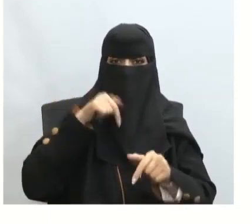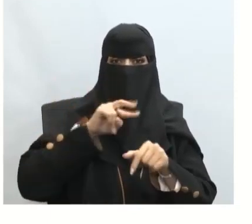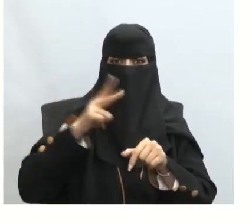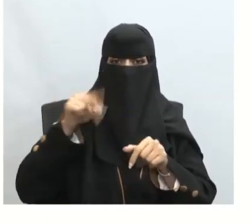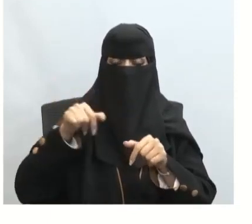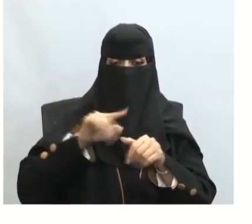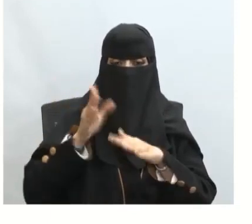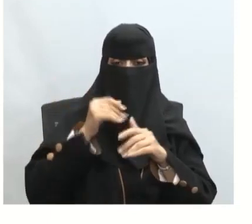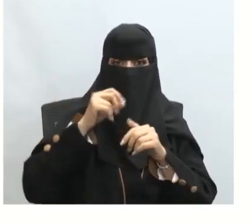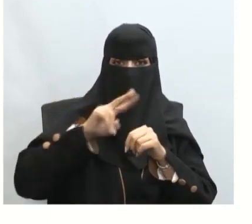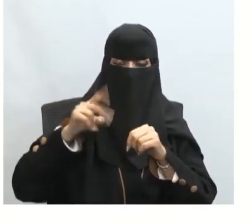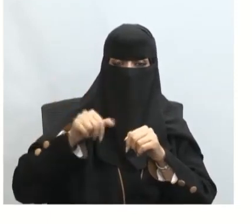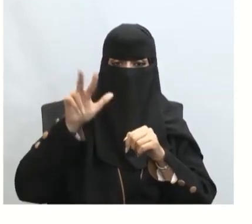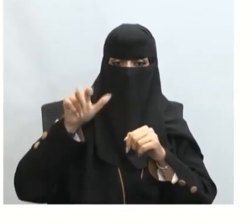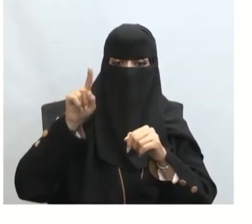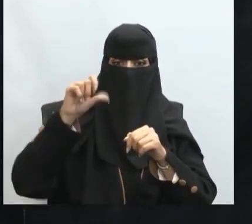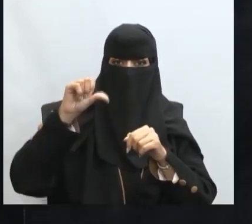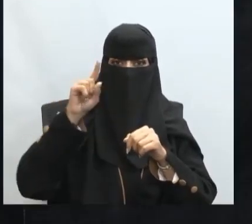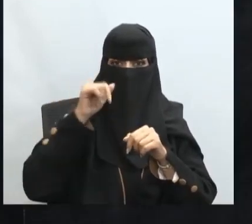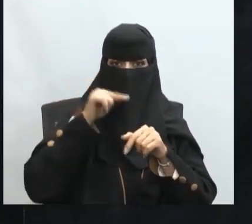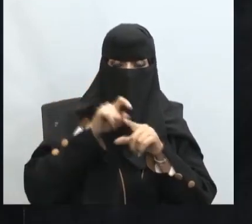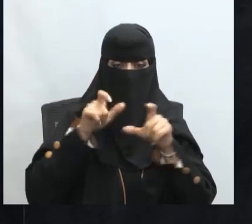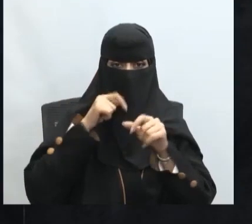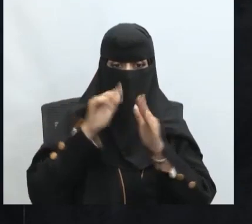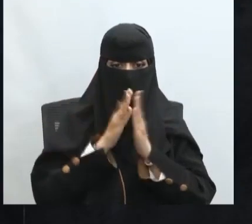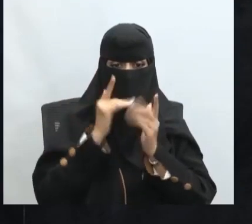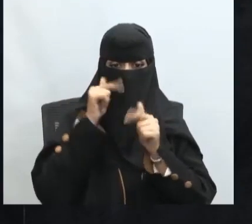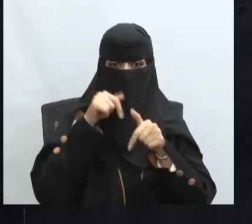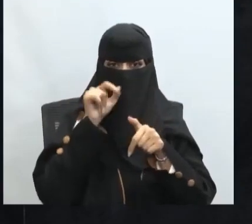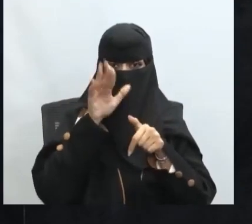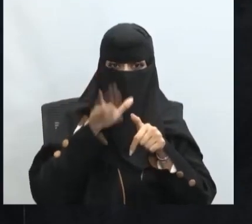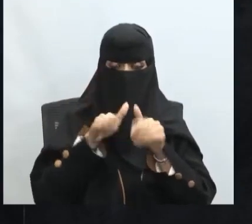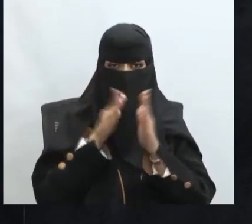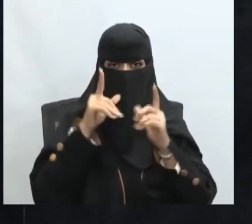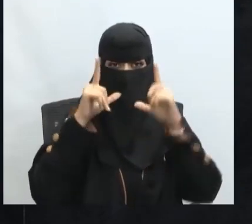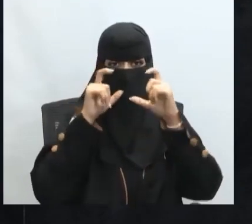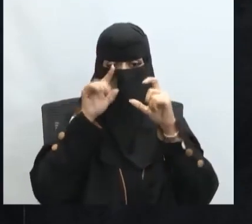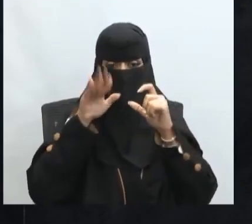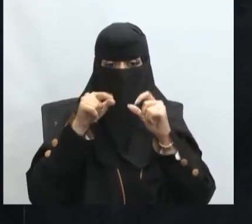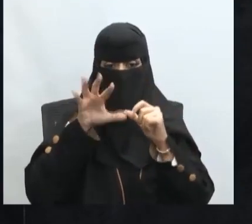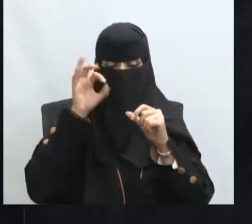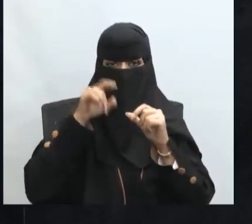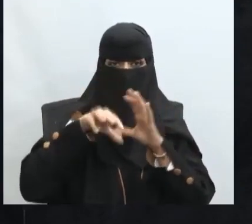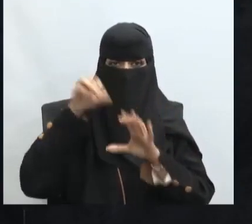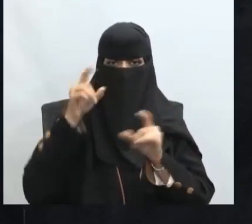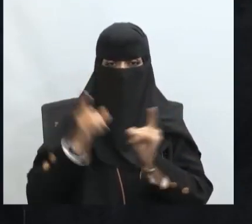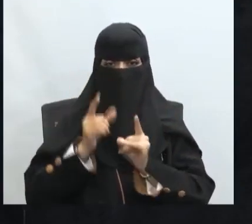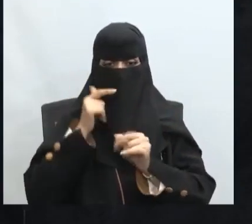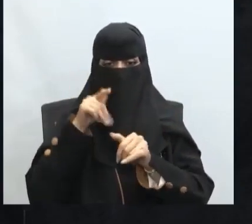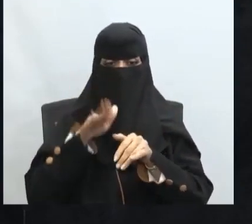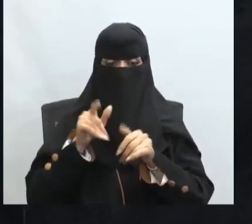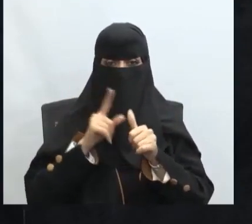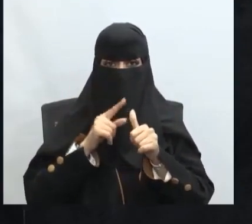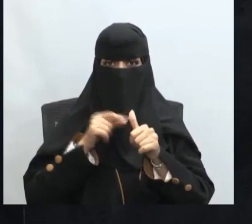انواع البوليمرات طبعا لم تذكر في الكتاب بشكل واضح انما ذكرت بالصوره فانت تستطيع استخلاصها